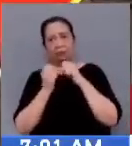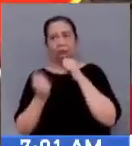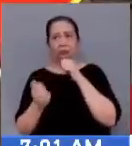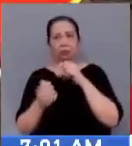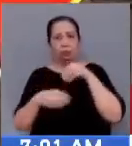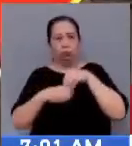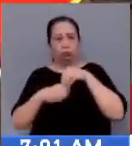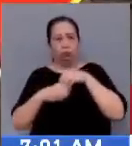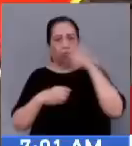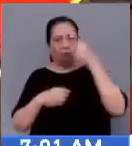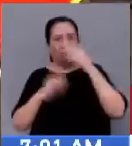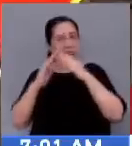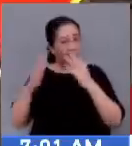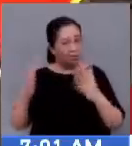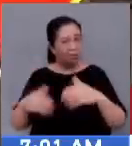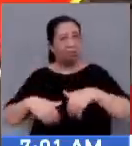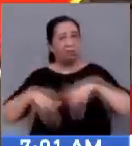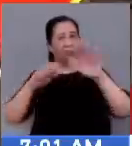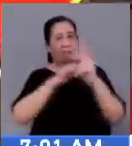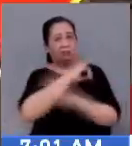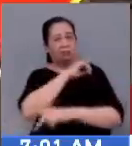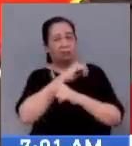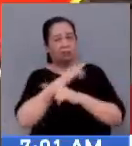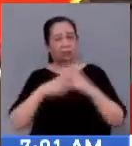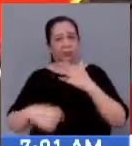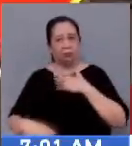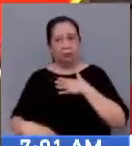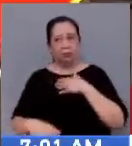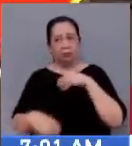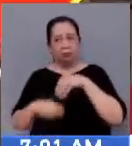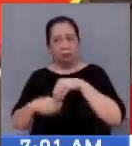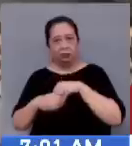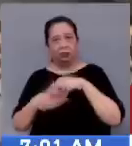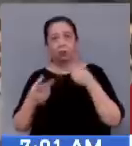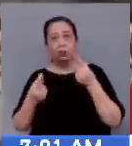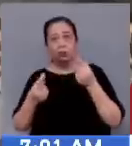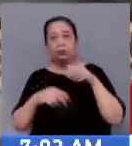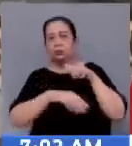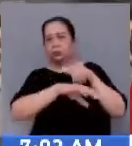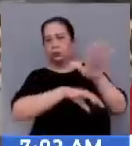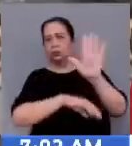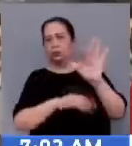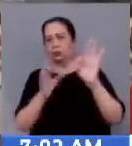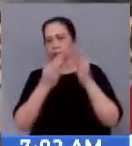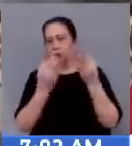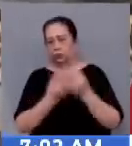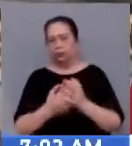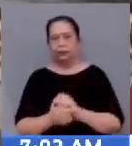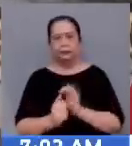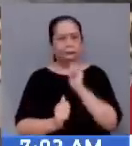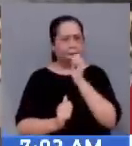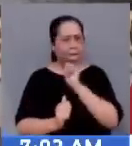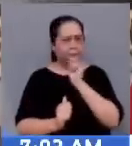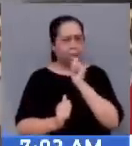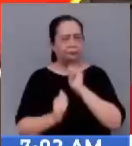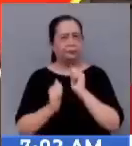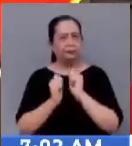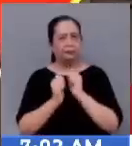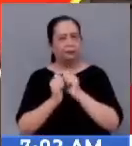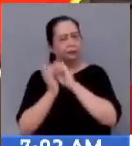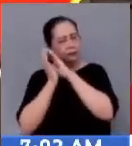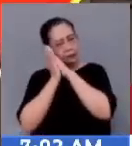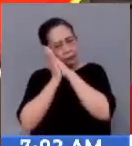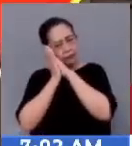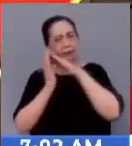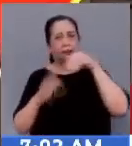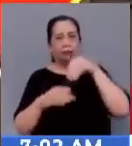bahay. Yung kikitain ko, papadala ko na lang dun sa kanila. Tis-tis na lang daw muna sa pagtulog sa loob ng jeep. Mahirap,